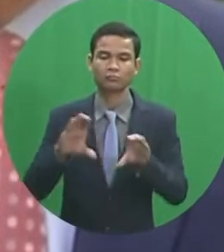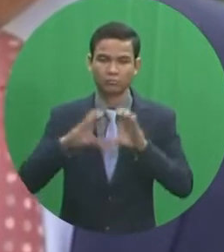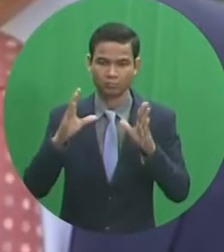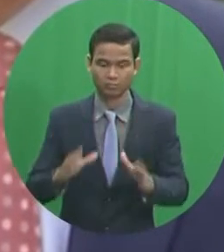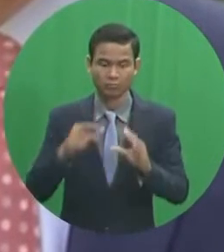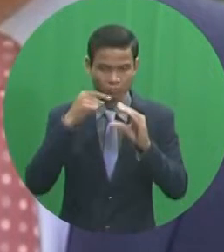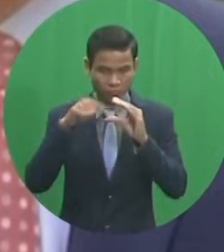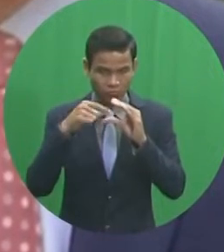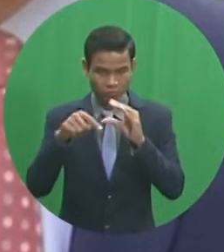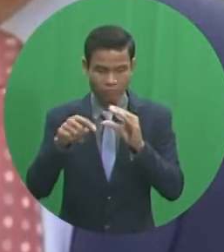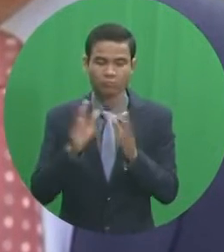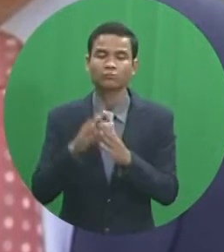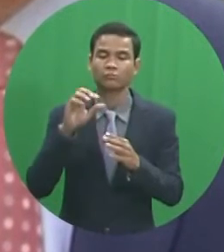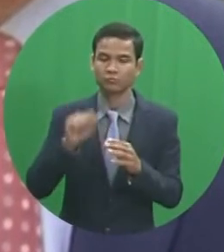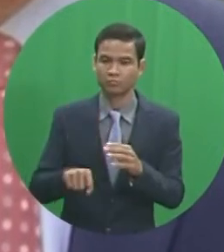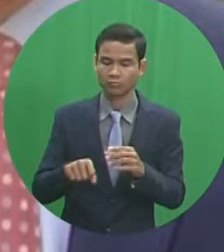ក្រុមហ៊ុន Google